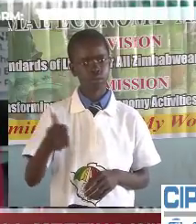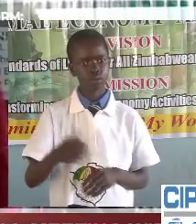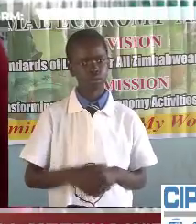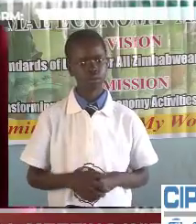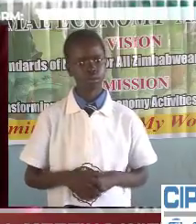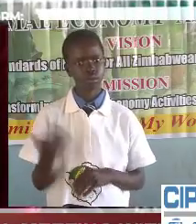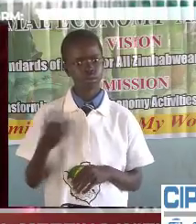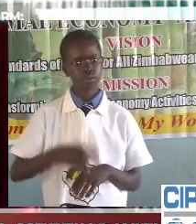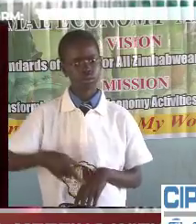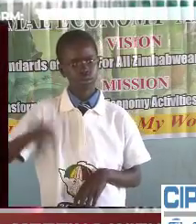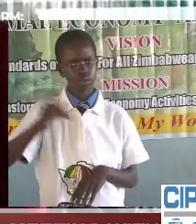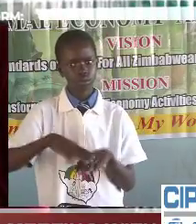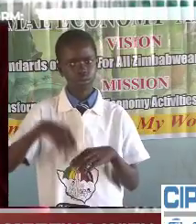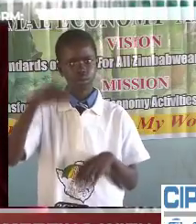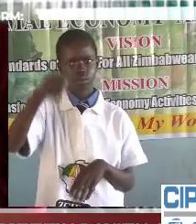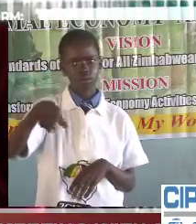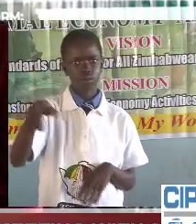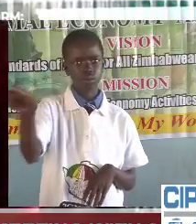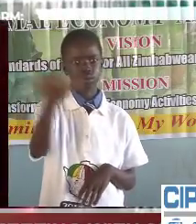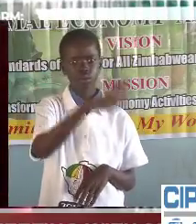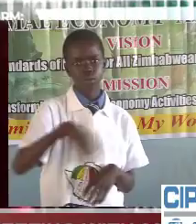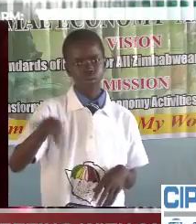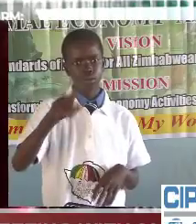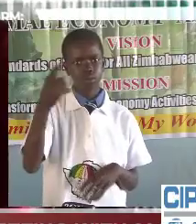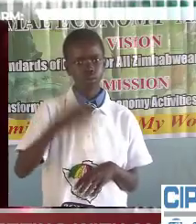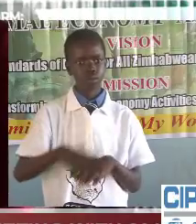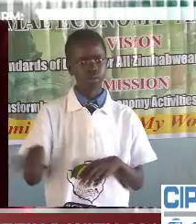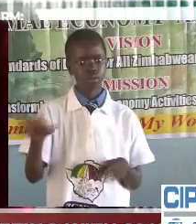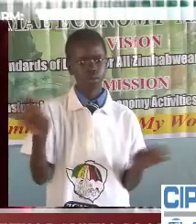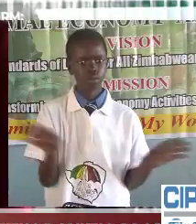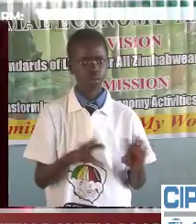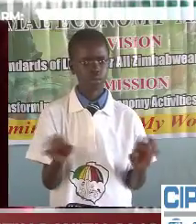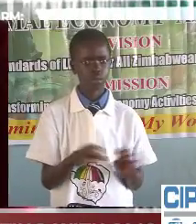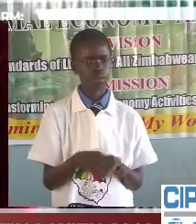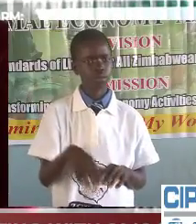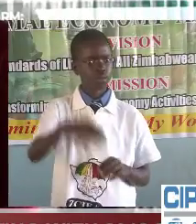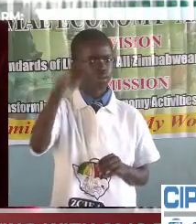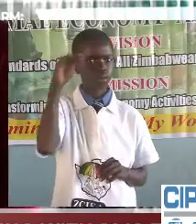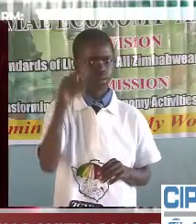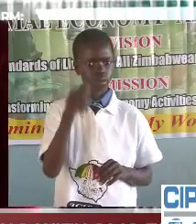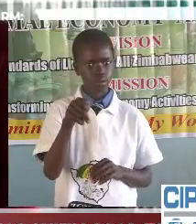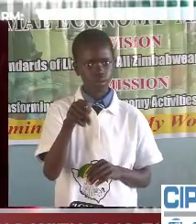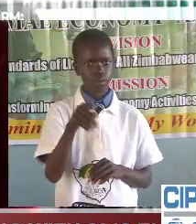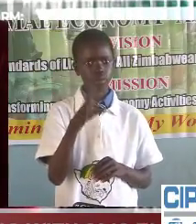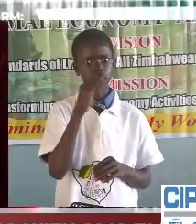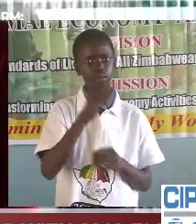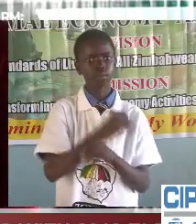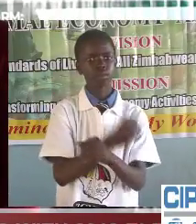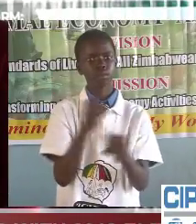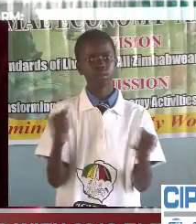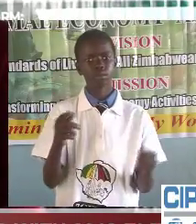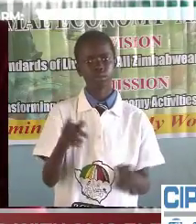I hope ama candidates ethu ayazi ukuthi iZimbabwe is a rainbow nation.